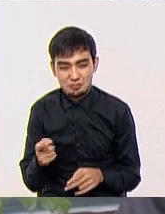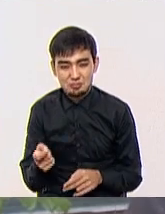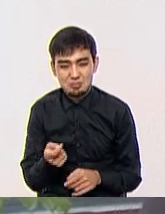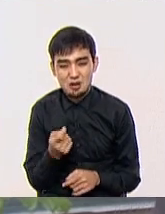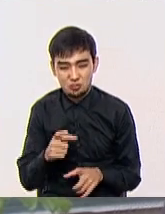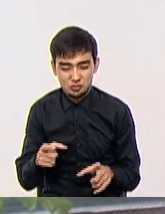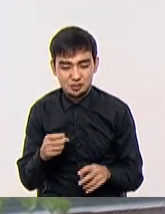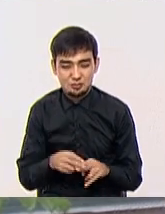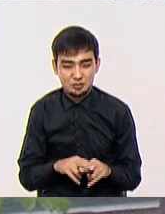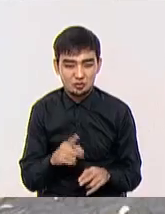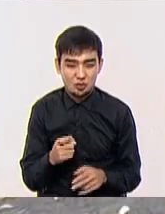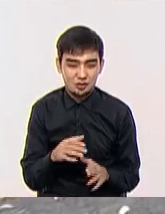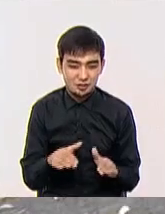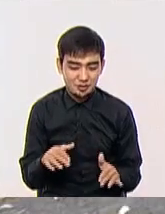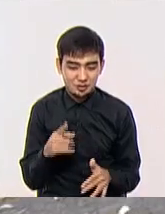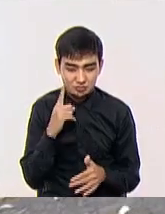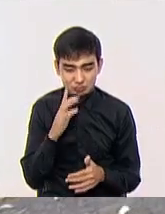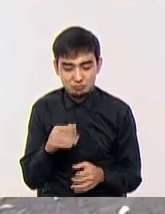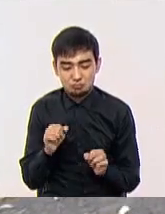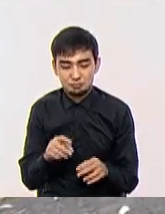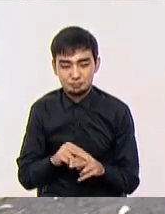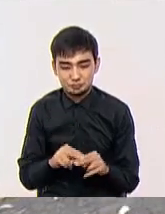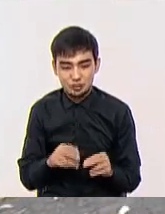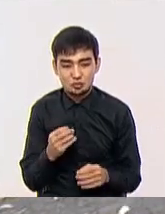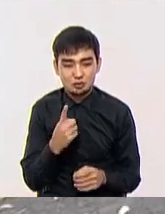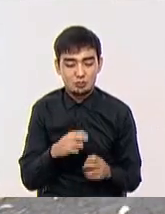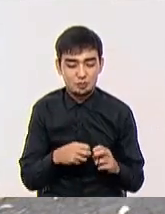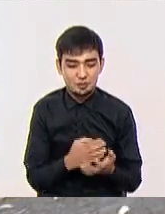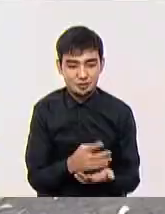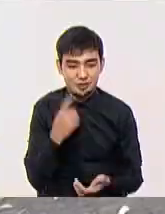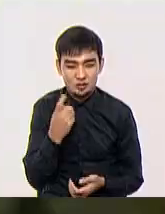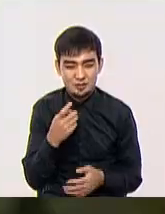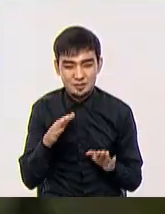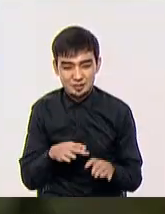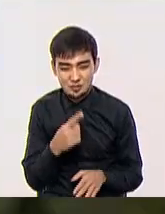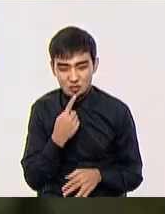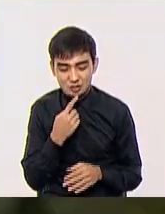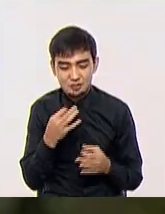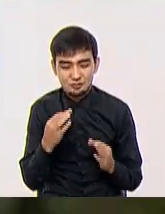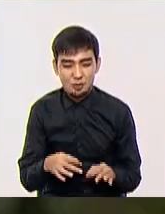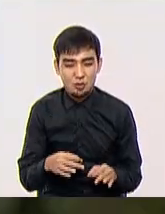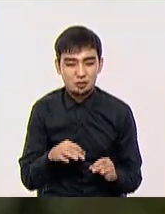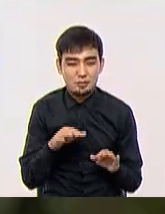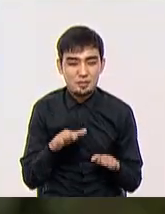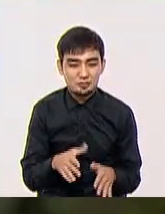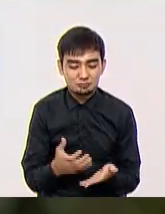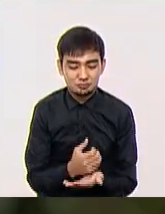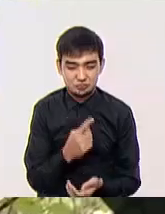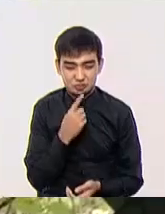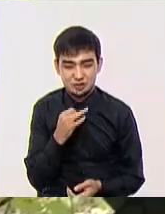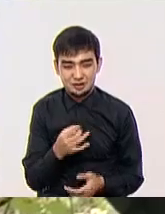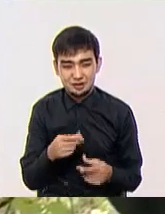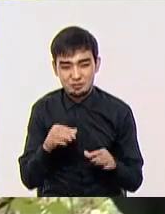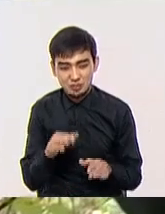есть, это не менее 100 детей должно быть. Есть и еще проблемы. В частном секторе сложнее найти свободную землю под площадку, где еще и не